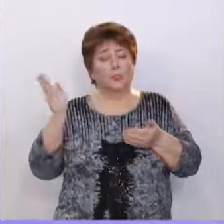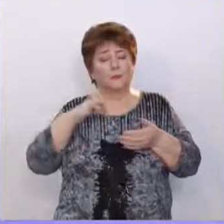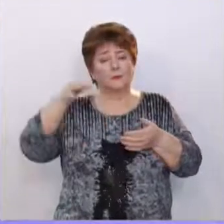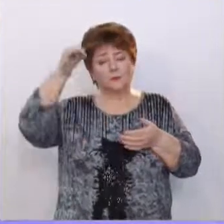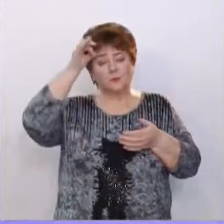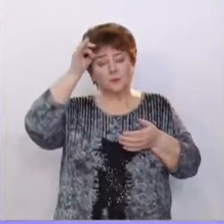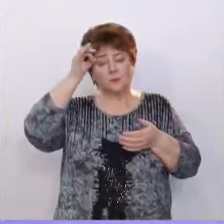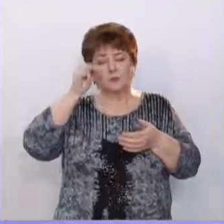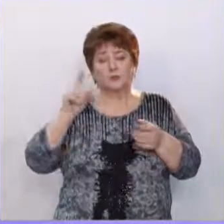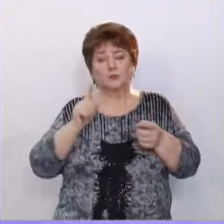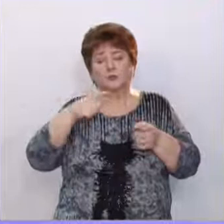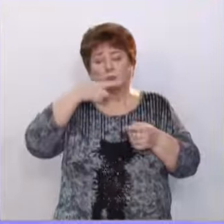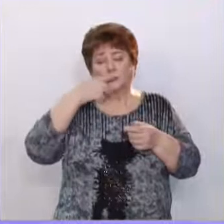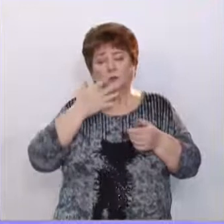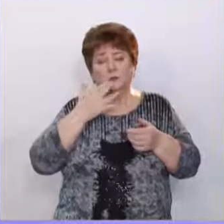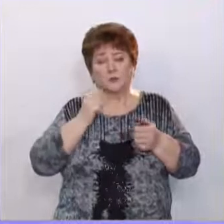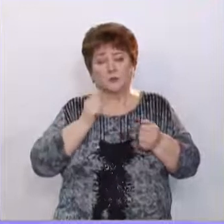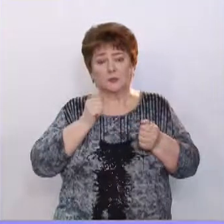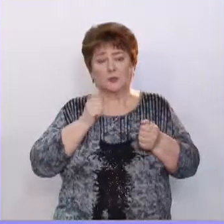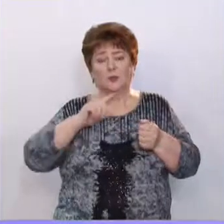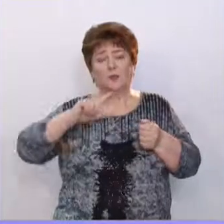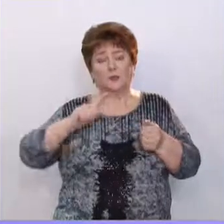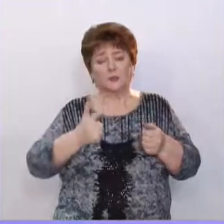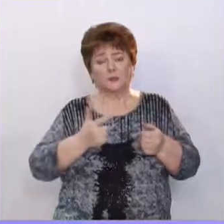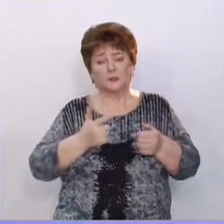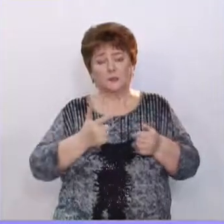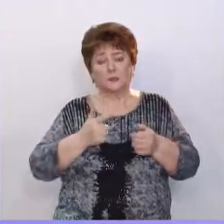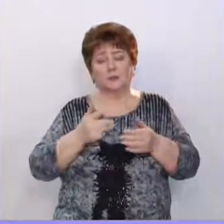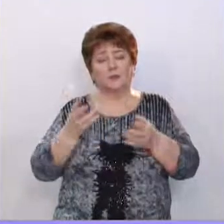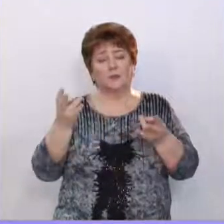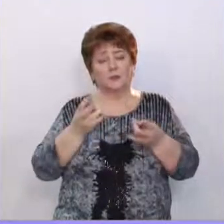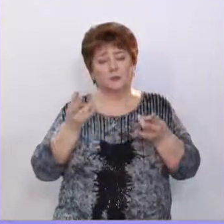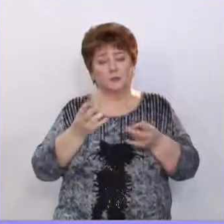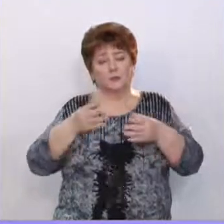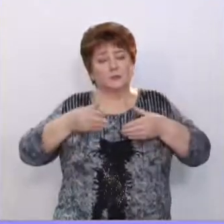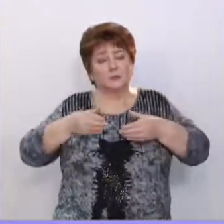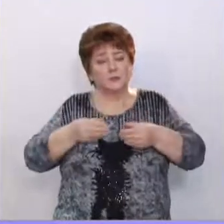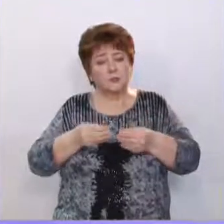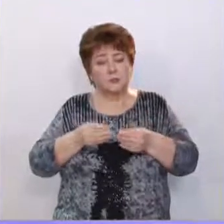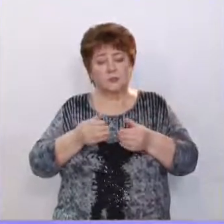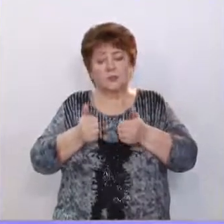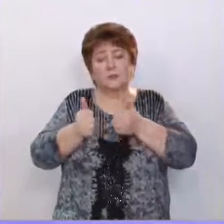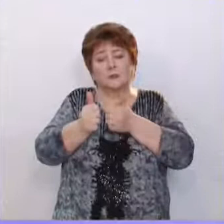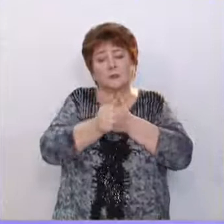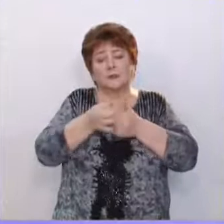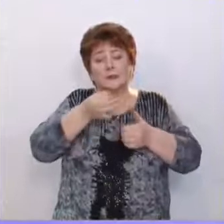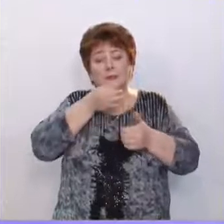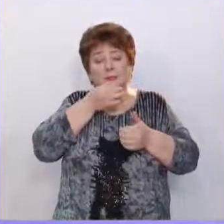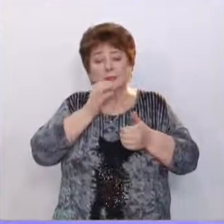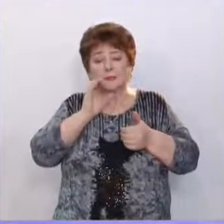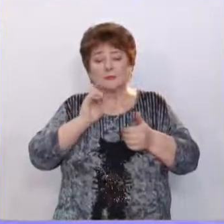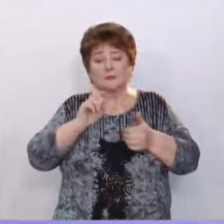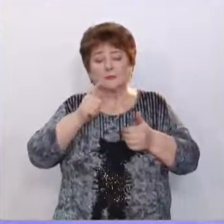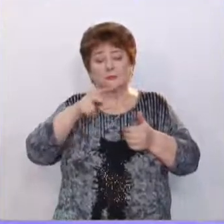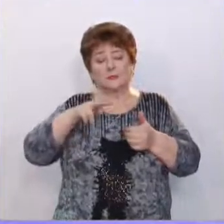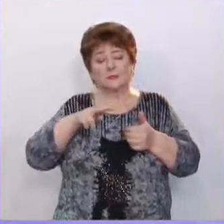Давайте вспомним, что в русском языке мягкий знак служит для смягчения предшествующего